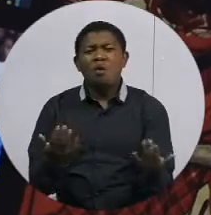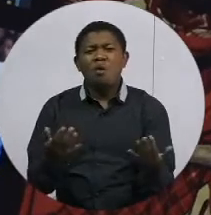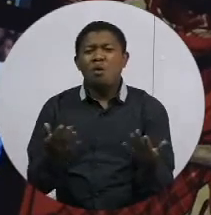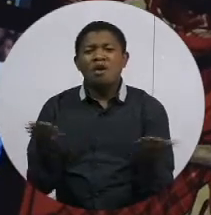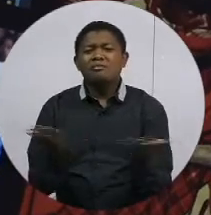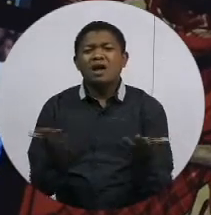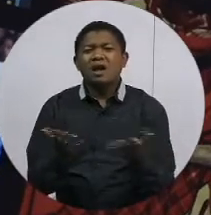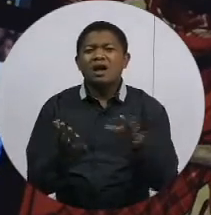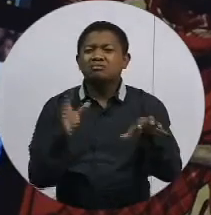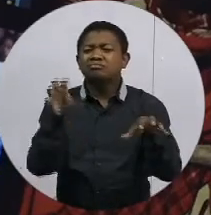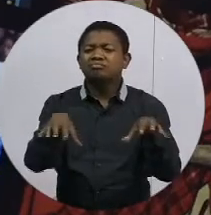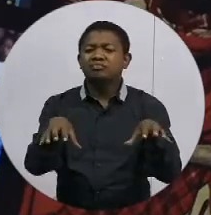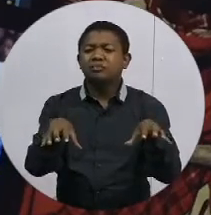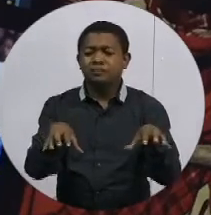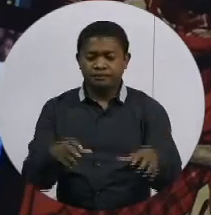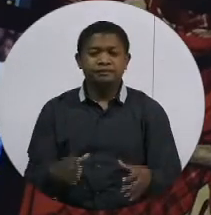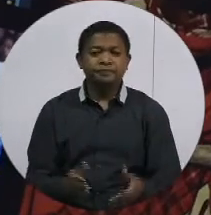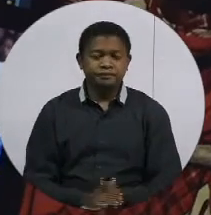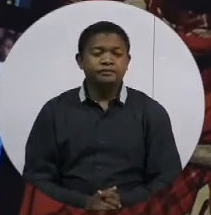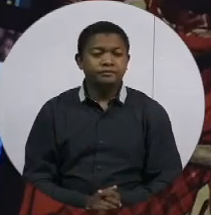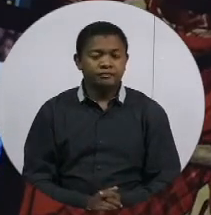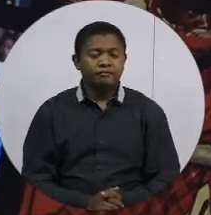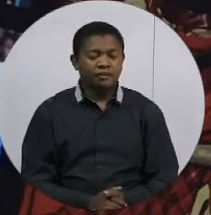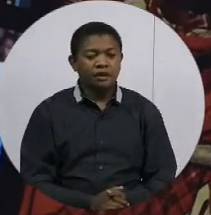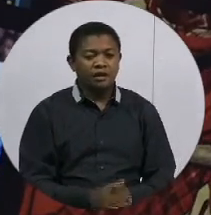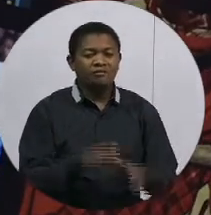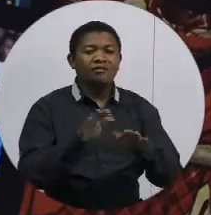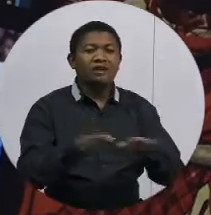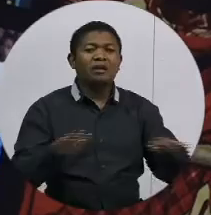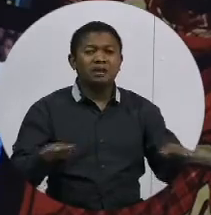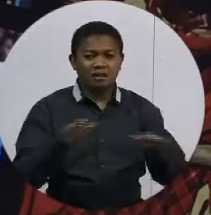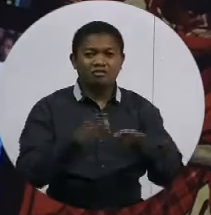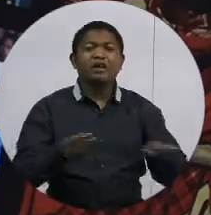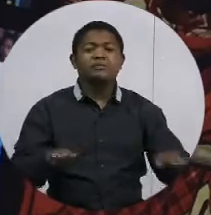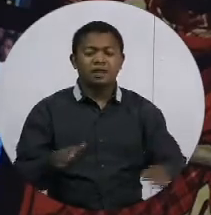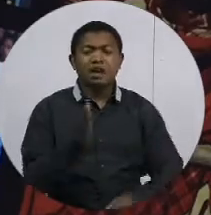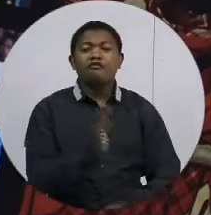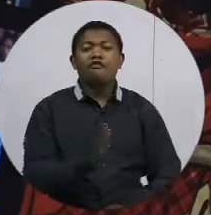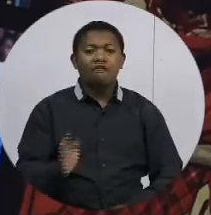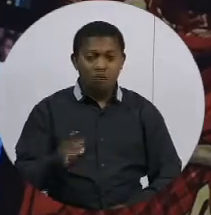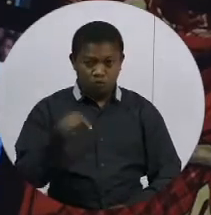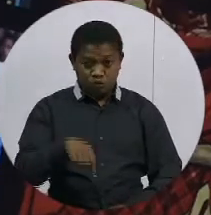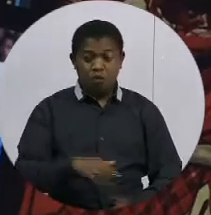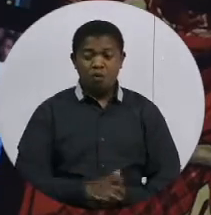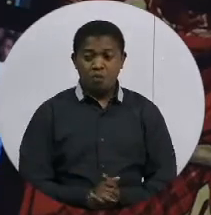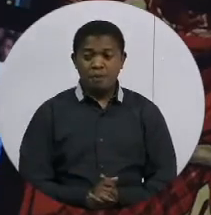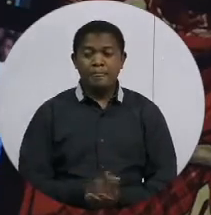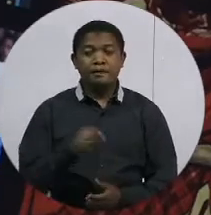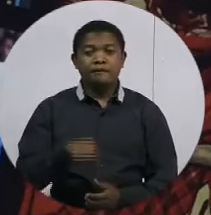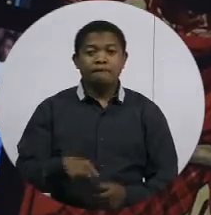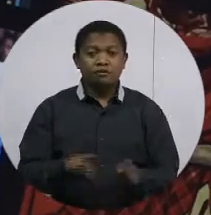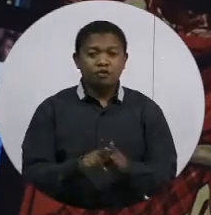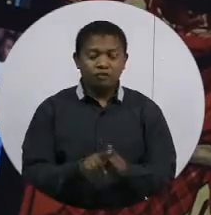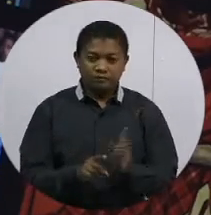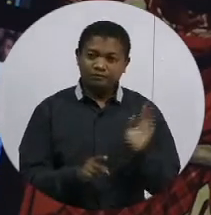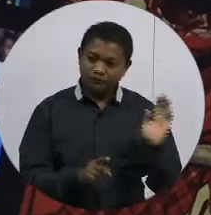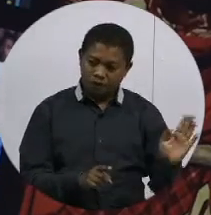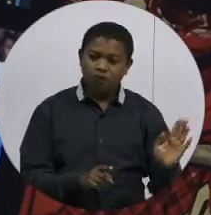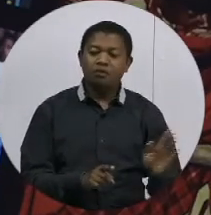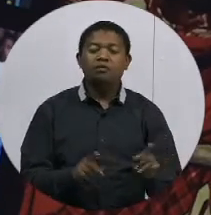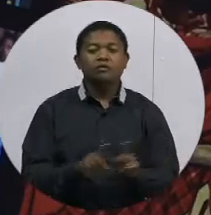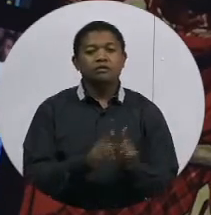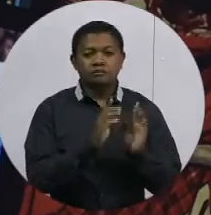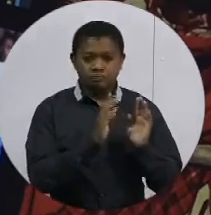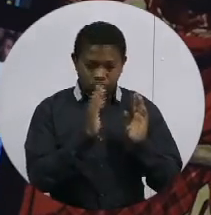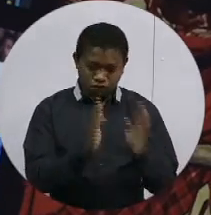izao andro vitsivitsy izao a napetraka, ka afaka sokajiana arak'izao manaraka izao izany a ireo olona